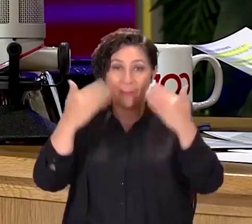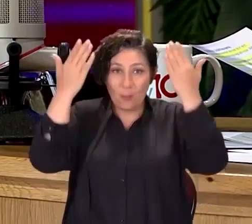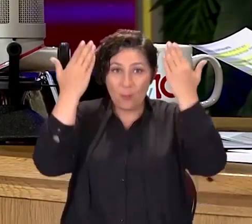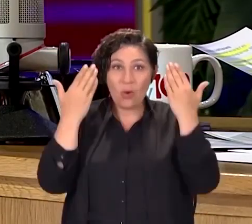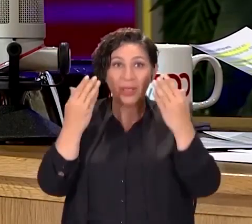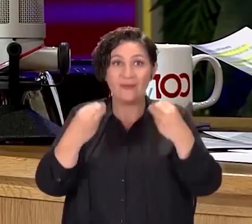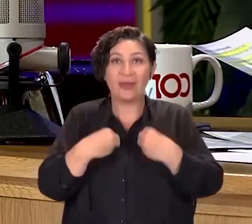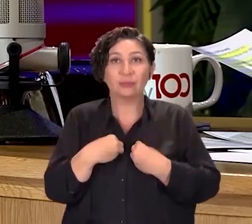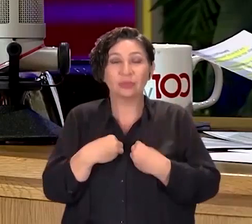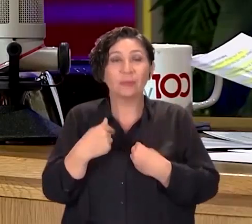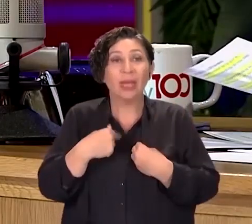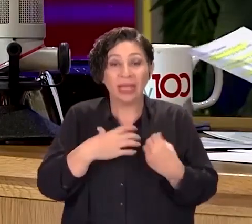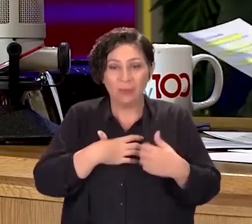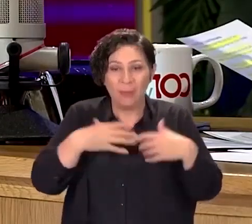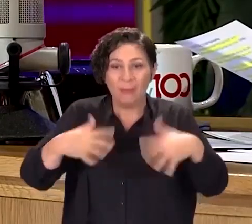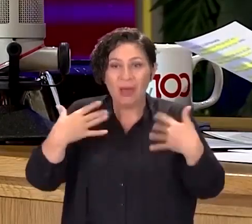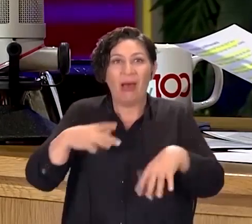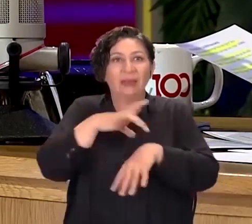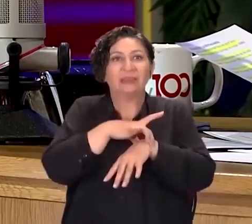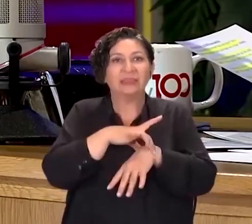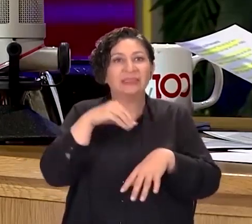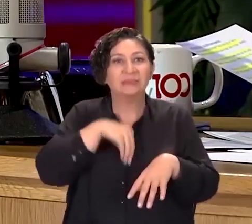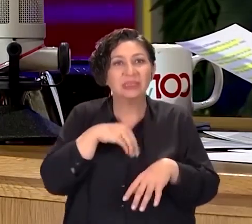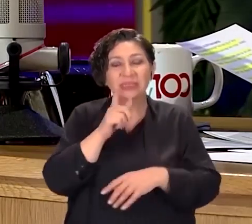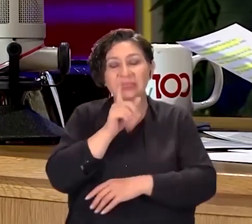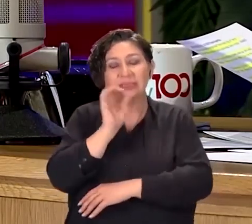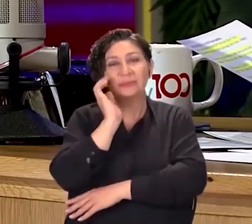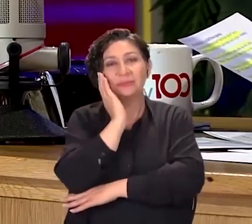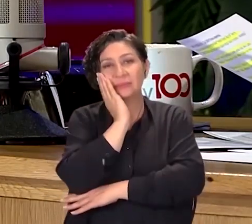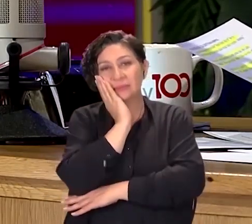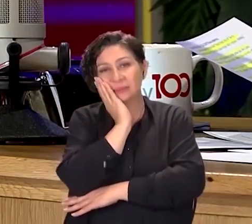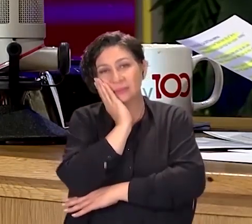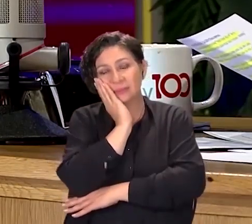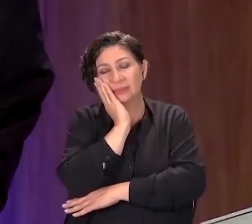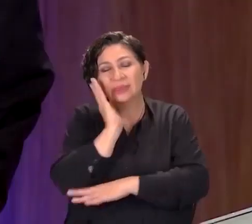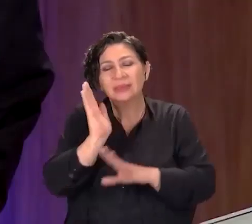böyle olmuş ve ben kendimi panik atak hastasıyım diye böyle sessiz, sakin.